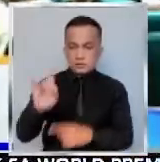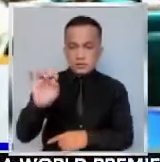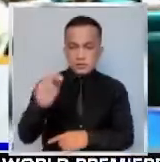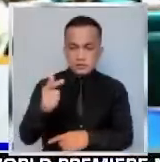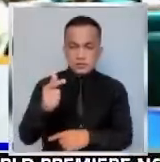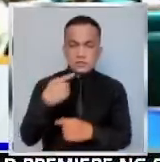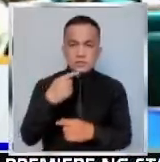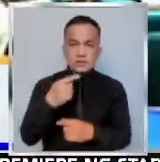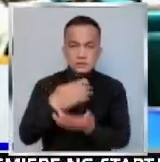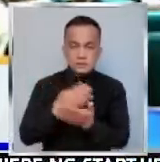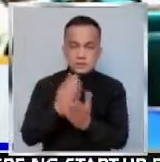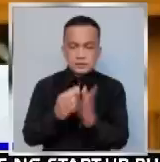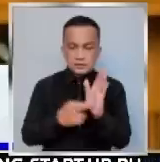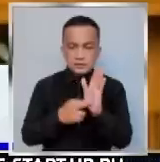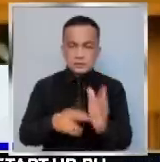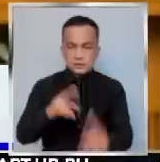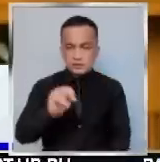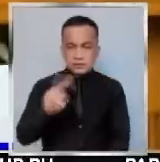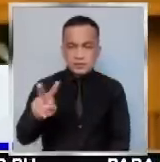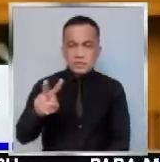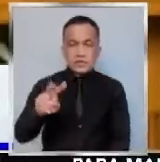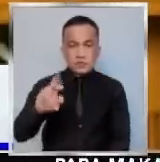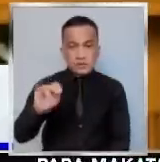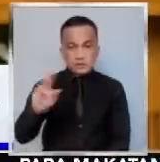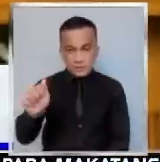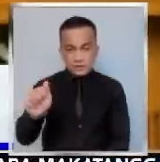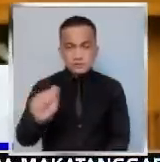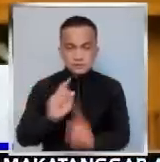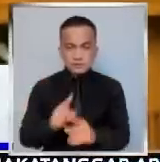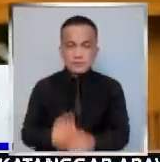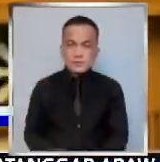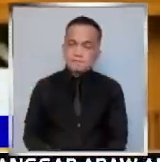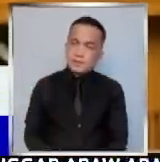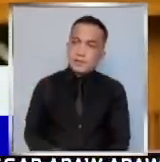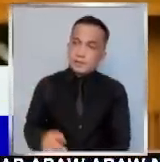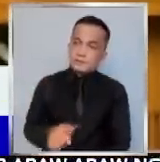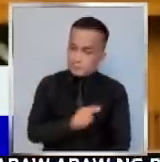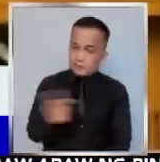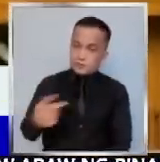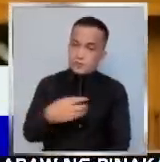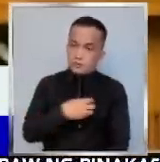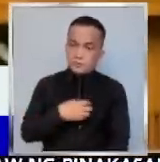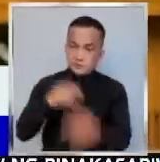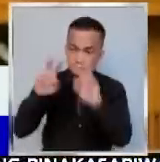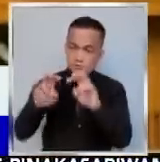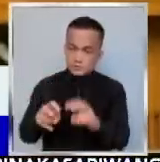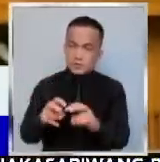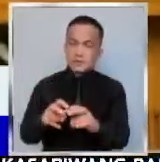Vizcaya Representative Luisa Loren Quaresma. The policemen will investigate, Mr. Speaker,